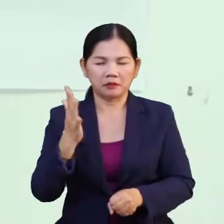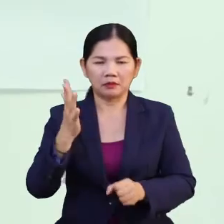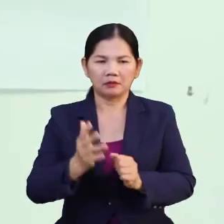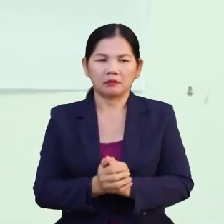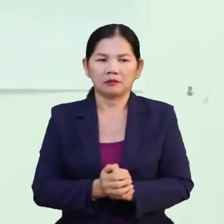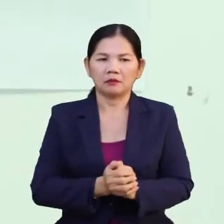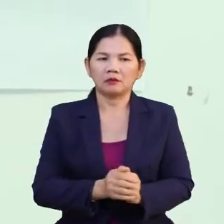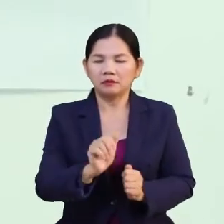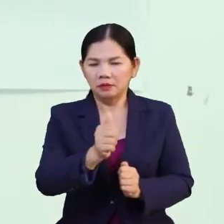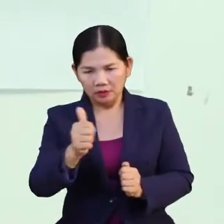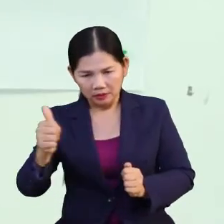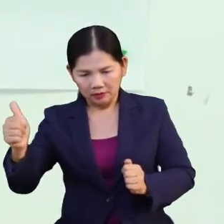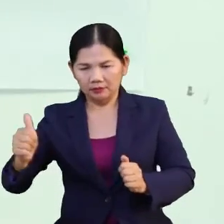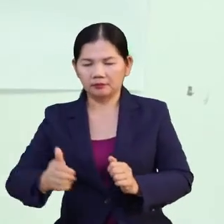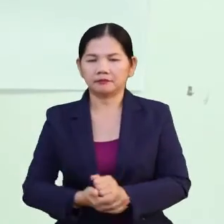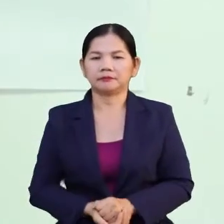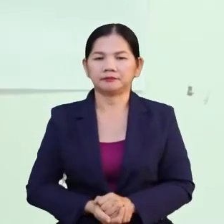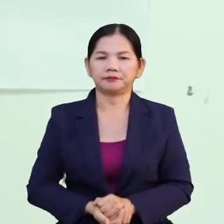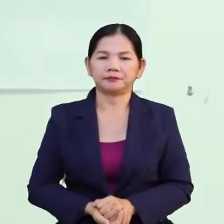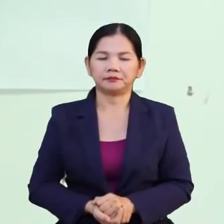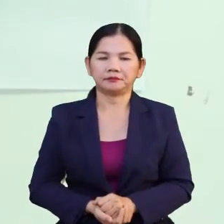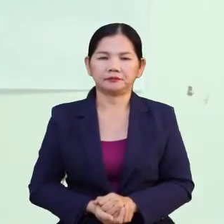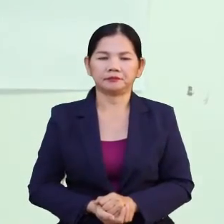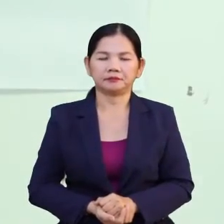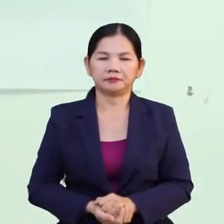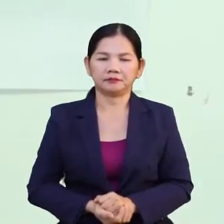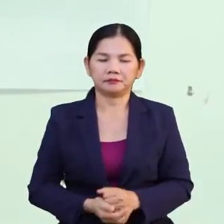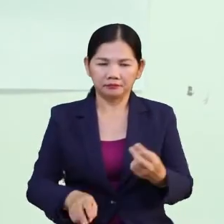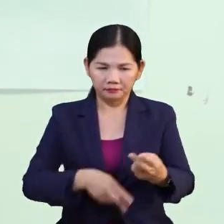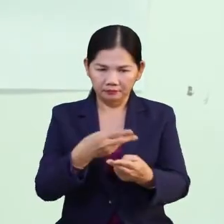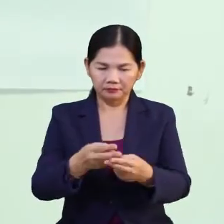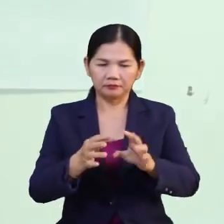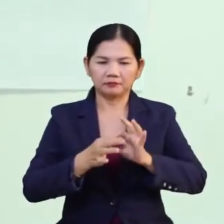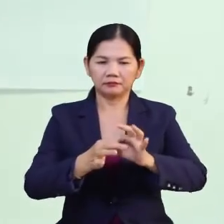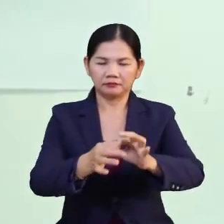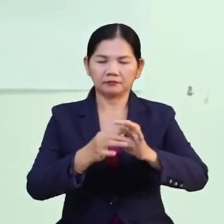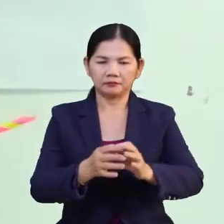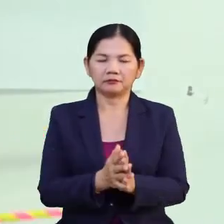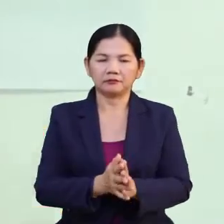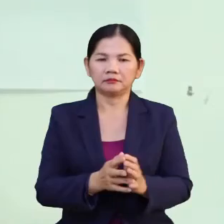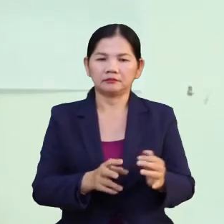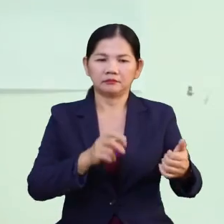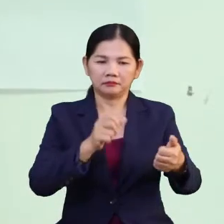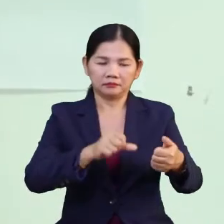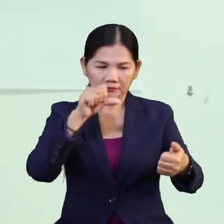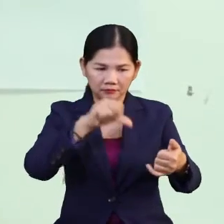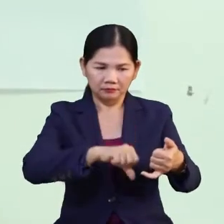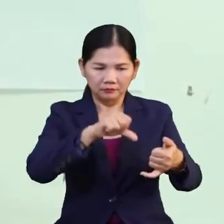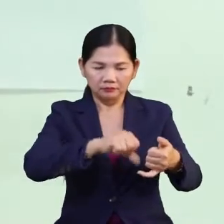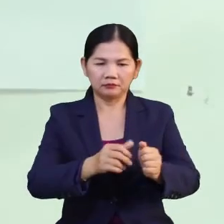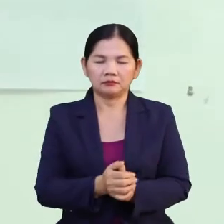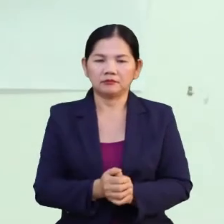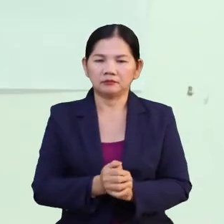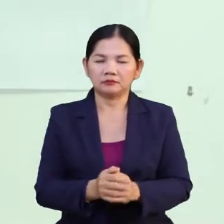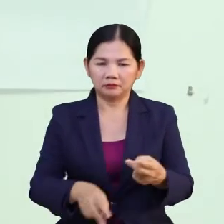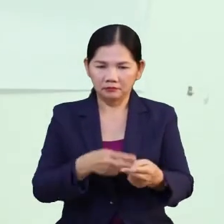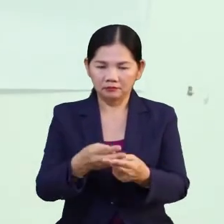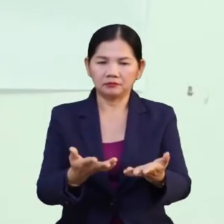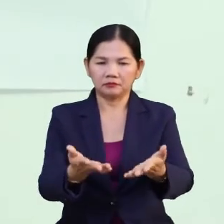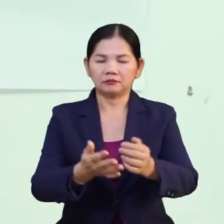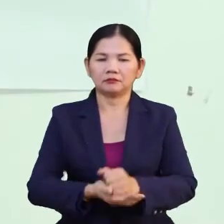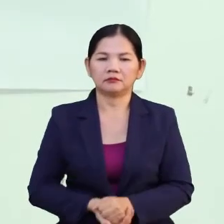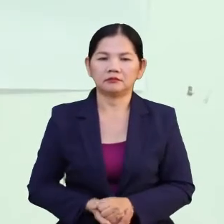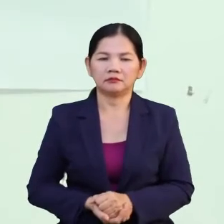មានចំណុចផ្សេងផ្សេងទៀតផងដែរចាចម្លើយនេះតកតងទៅនឹងការប្រមាថមើងងាយគេចុះកូនវិញឆ្លើយនៅអ្នកគ្រូអីកូ